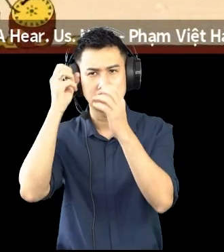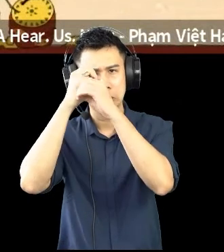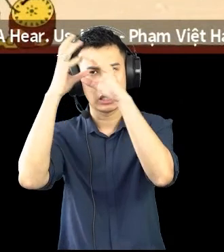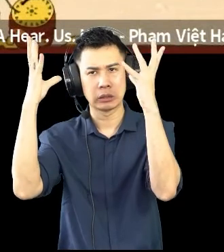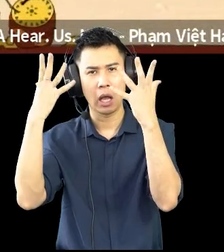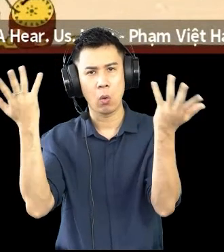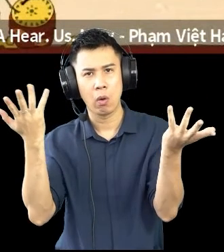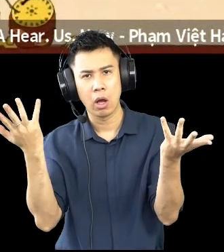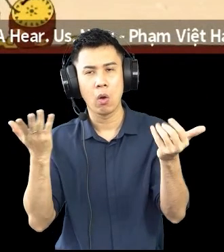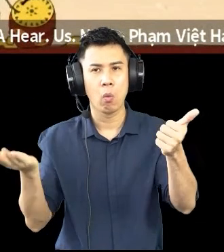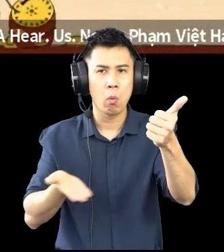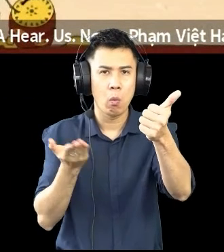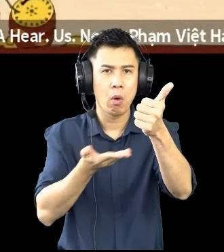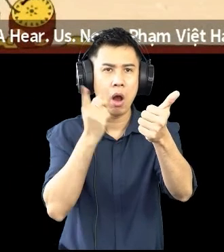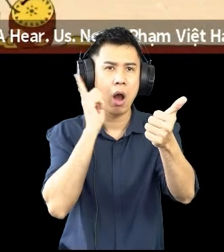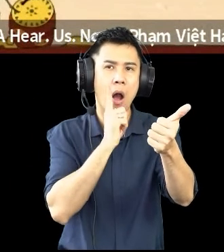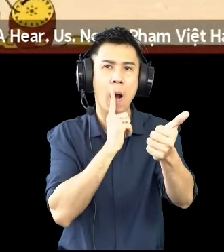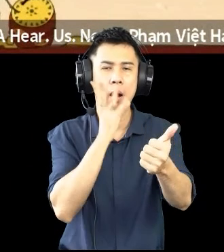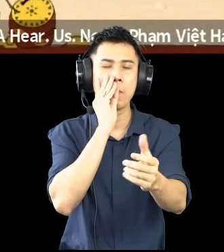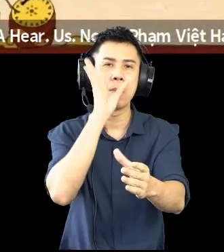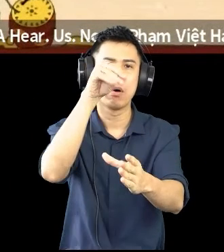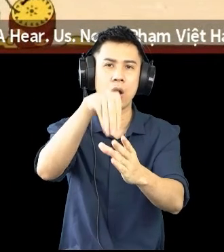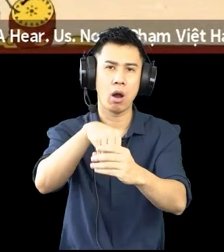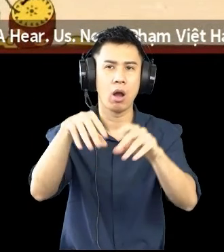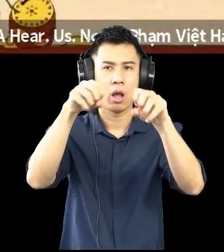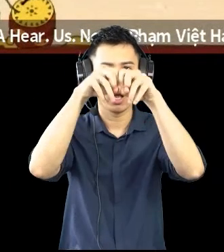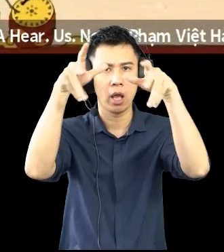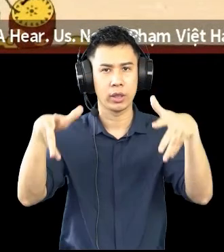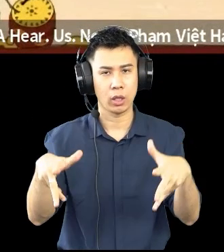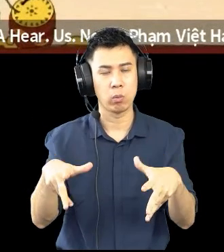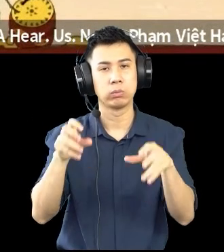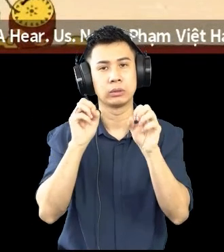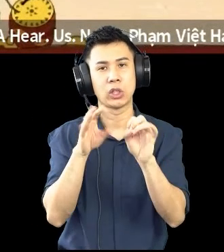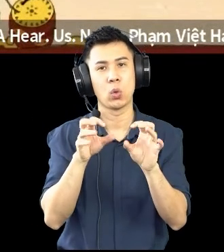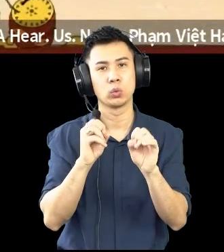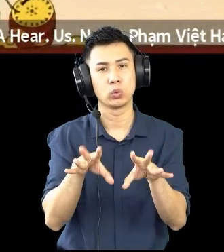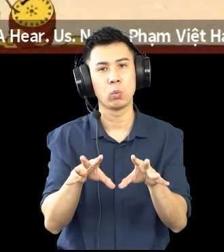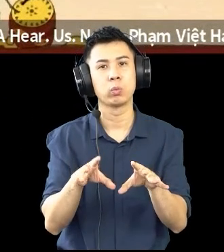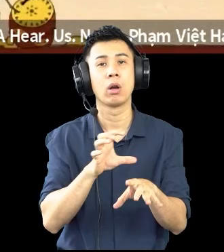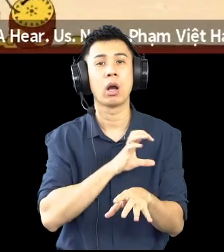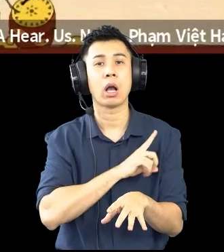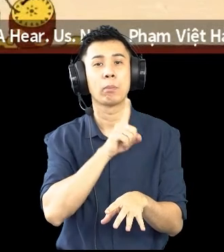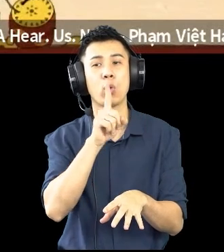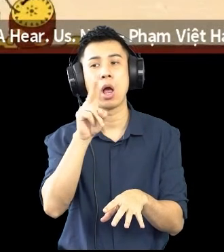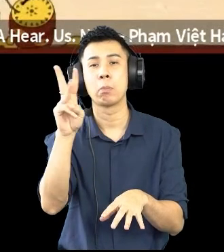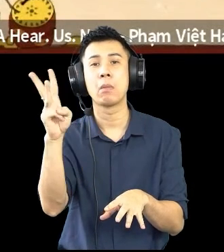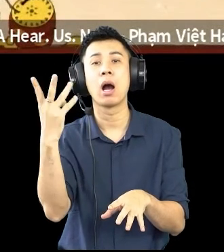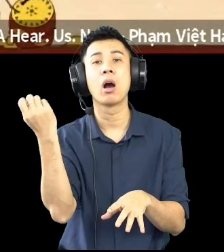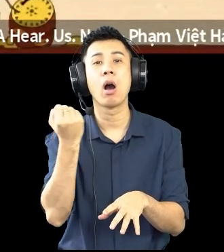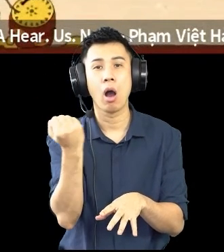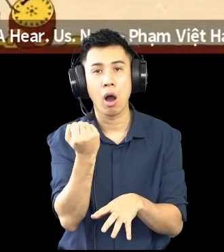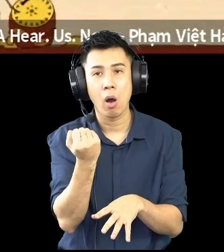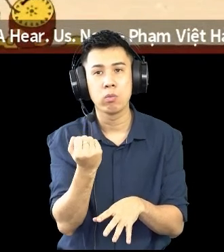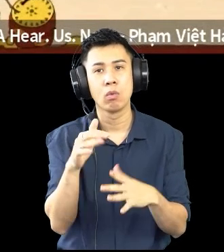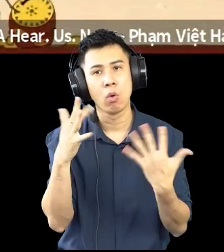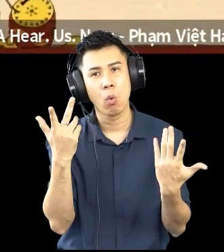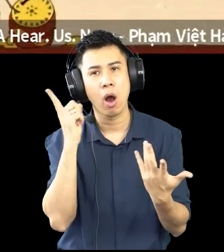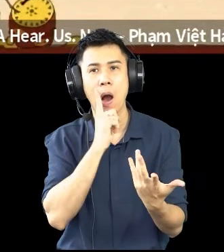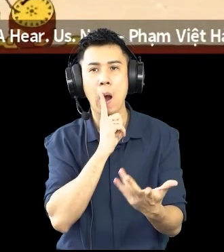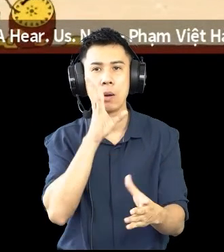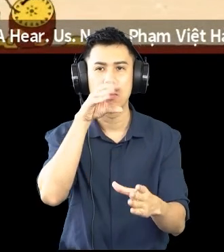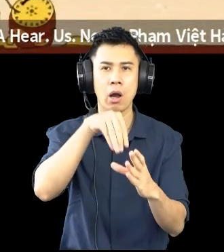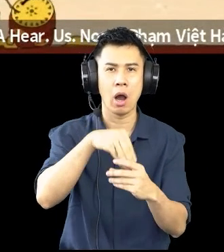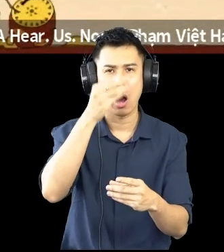nào để người khiếm thính hội nhập tham gia nhiều hơn trong hệ thống giáo dục phổ thông hay không? Và các bạn có giúp người khiếm thính được học trong các trường phổ thông thông